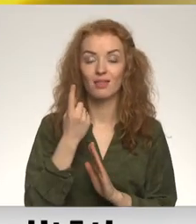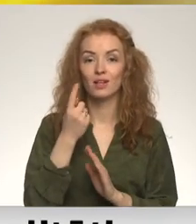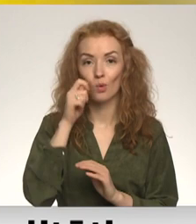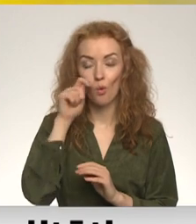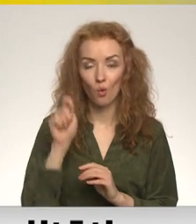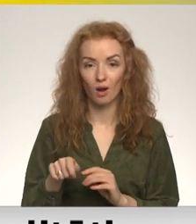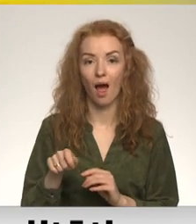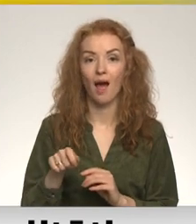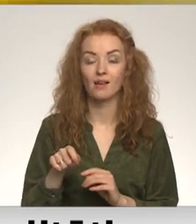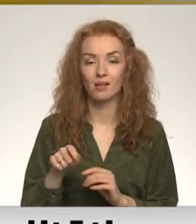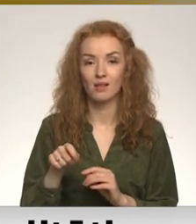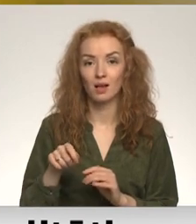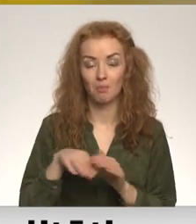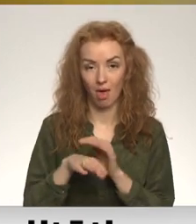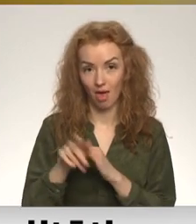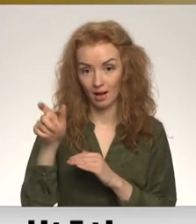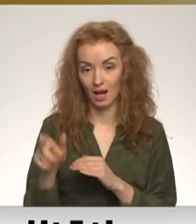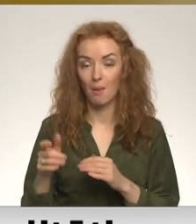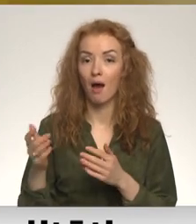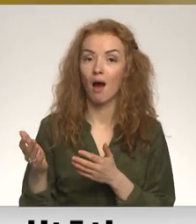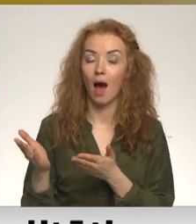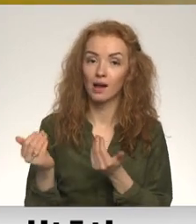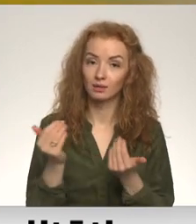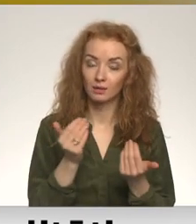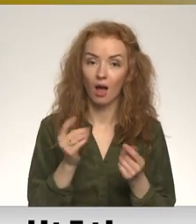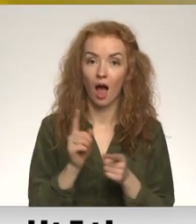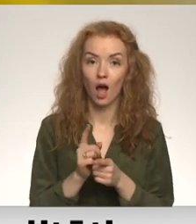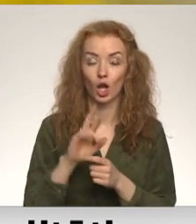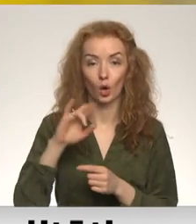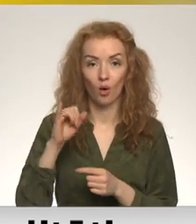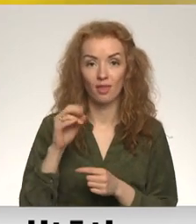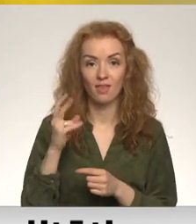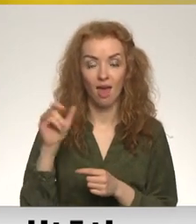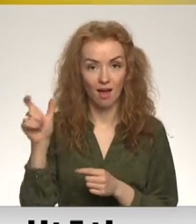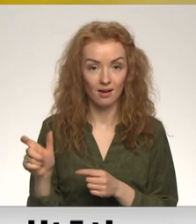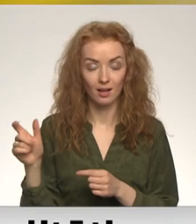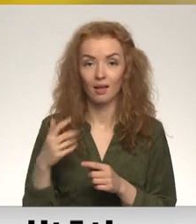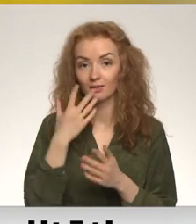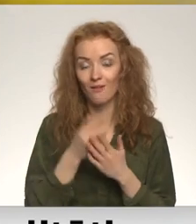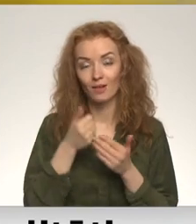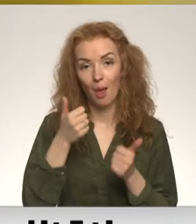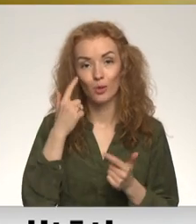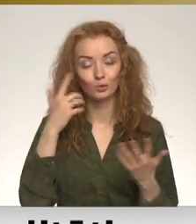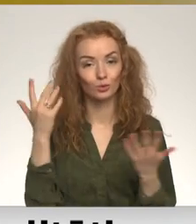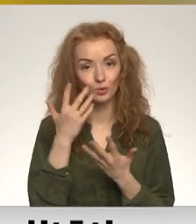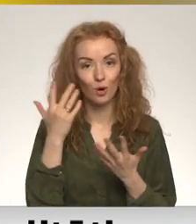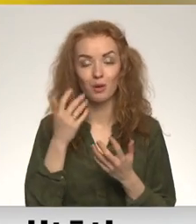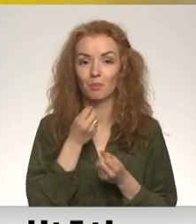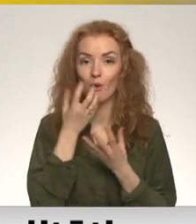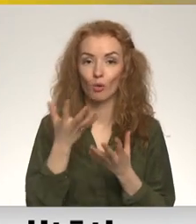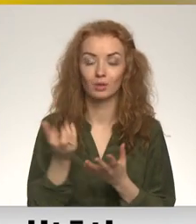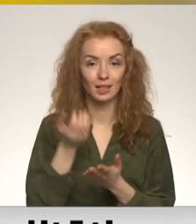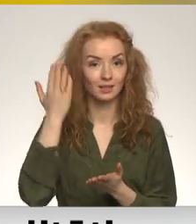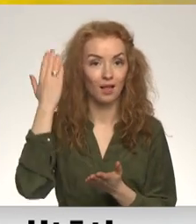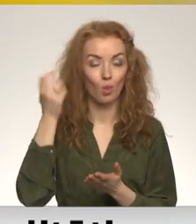piedzīvojušiem. Aicinājumam atbalstīt Ukrainu ar dziesmu atsaukšies rojnieki, kas savas labās domas un cerības nolēmuši paust ar senu